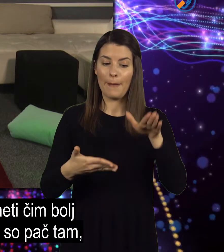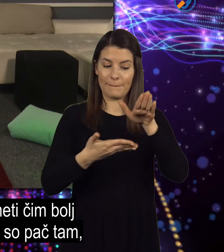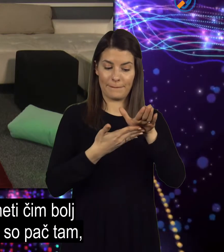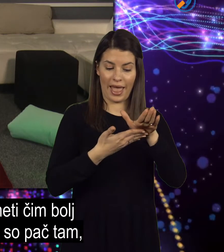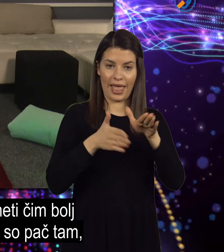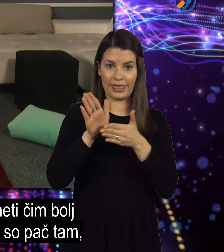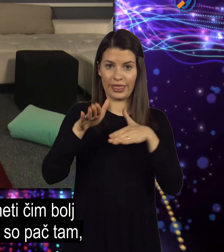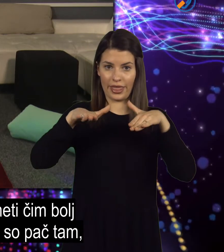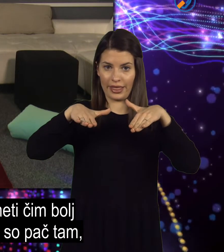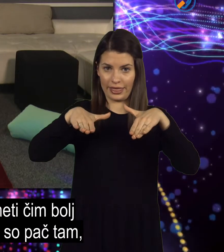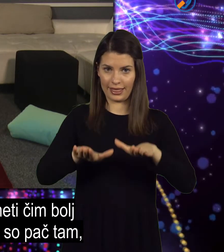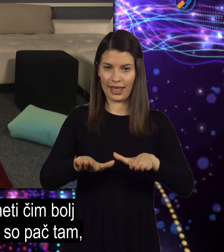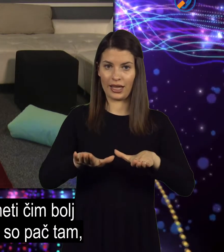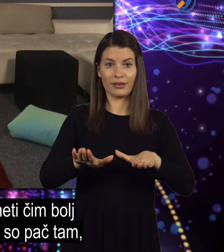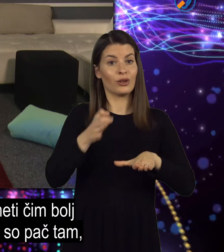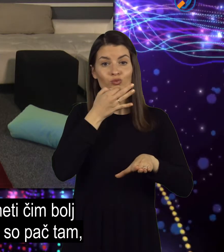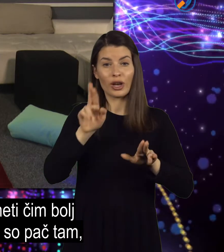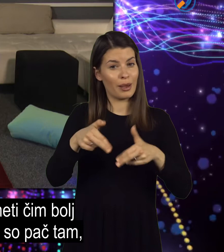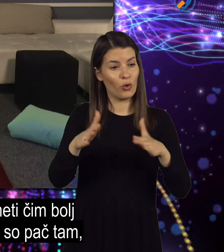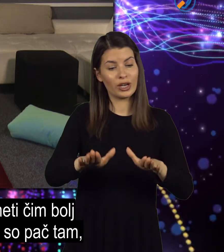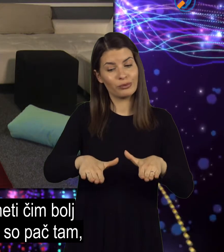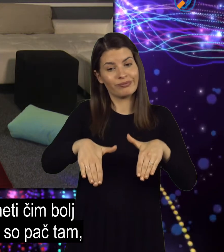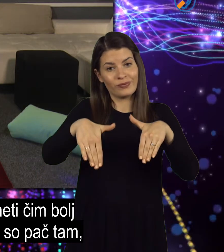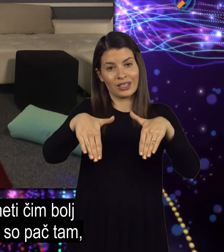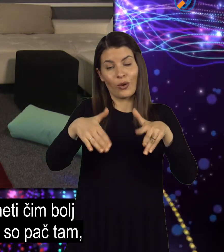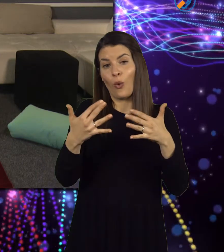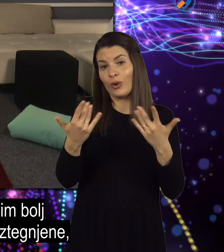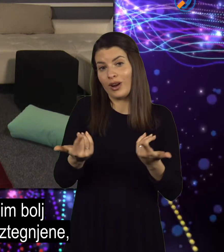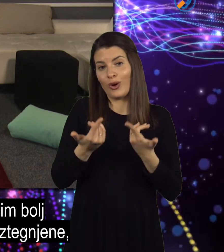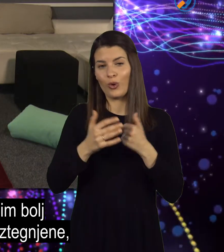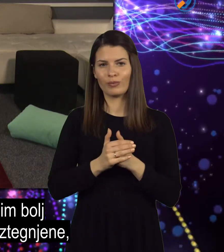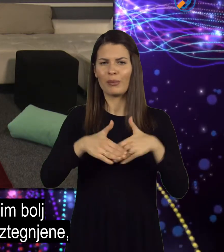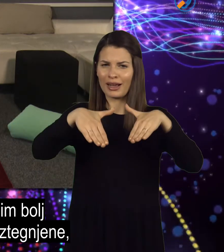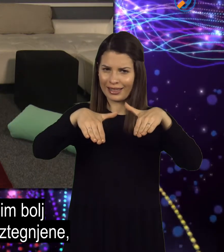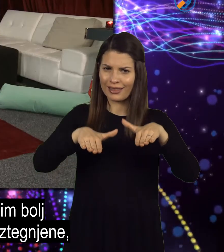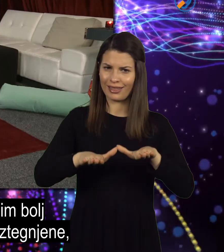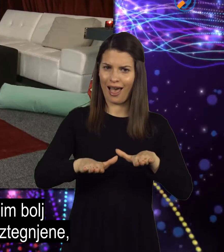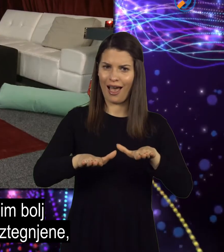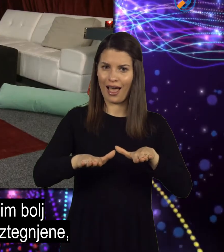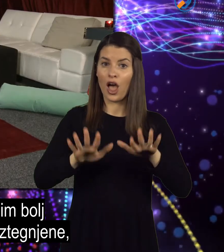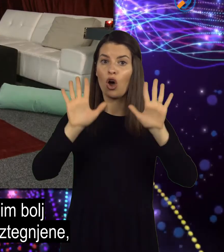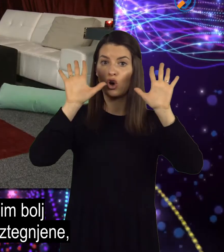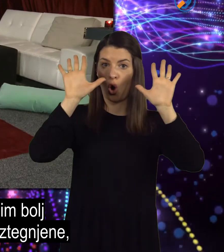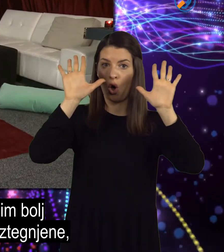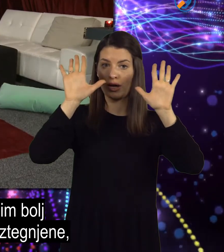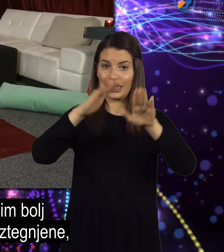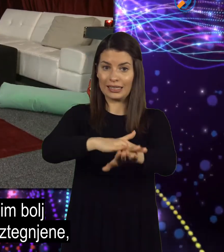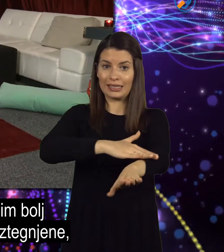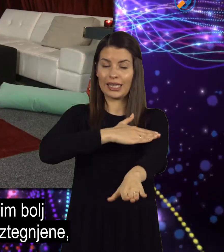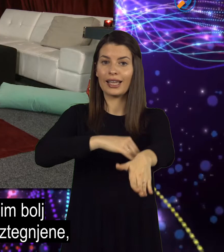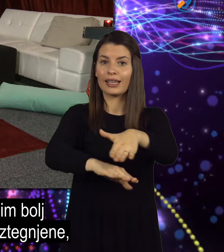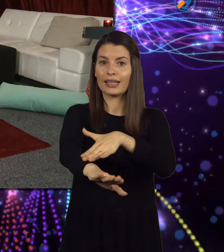Torej, pete poskušaš imeti čim bolj na tleh. Če ne gre, so pač tam, kjer gre. Čim bolj na tleh, roki